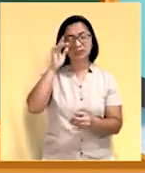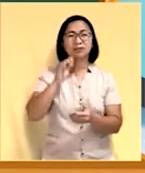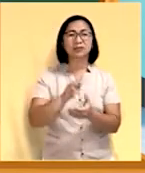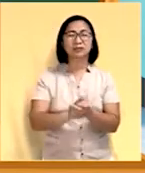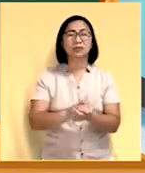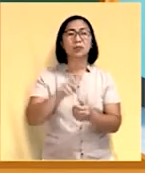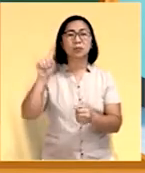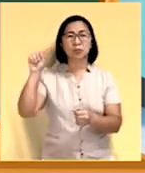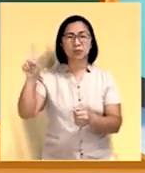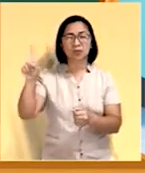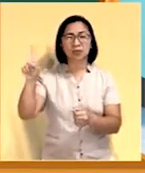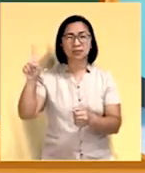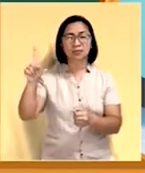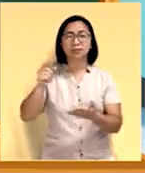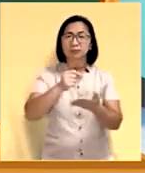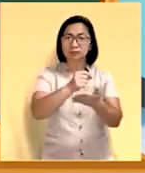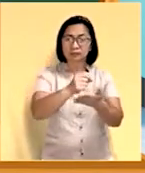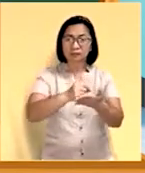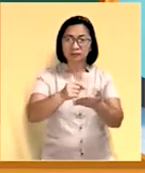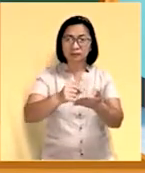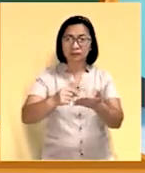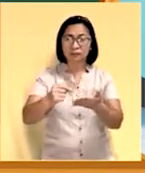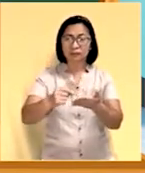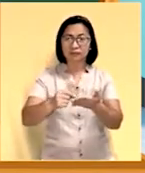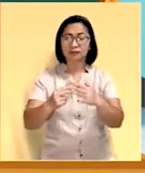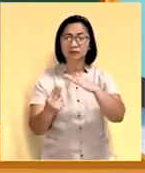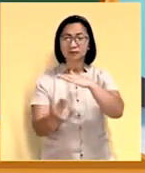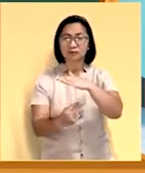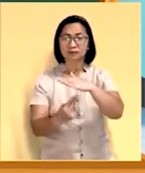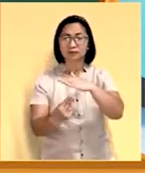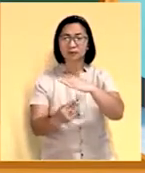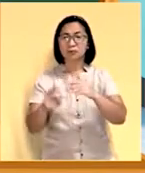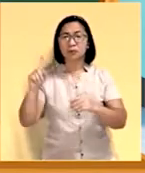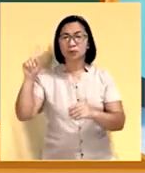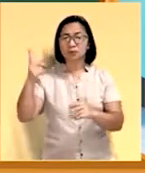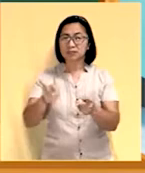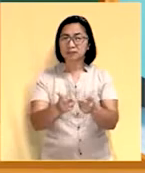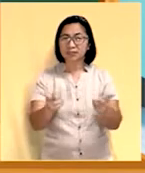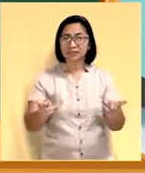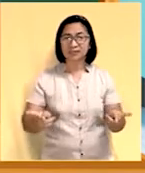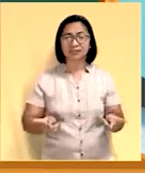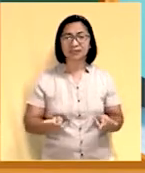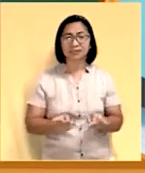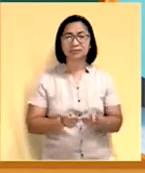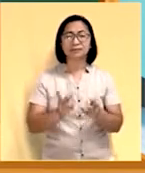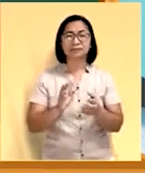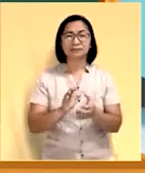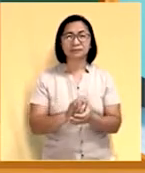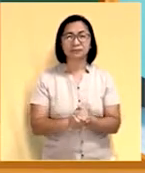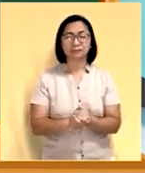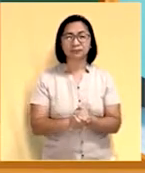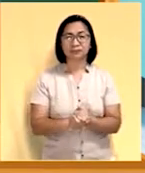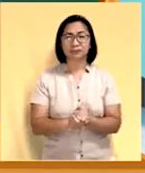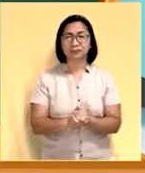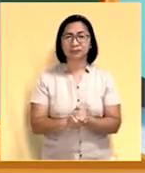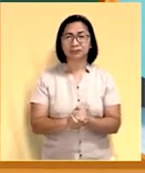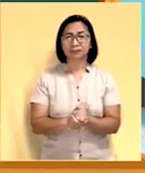Mahusay! 1. Isusulat ito sa ilalim ng 1's place.